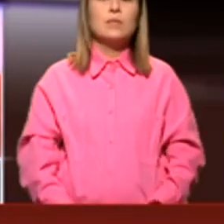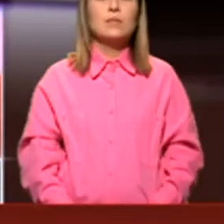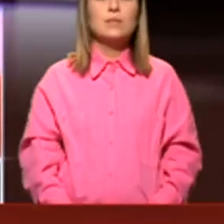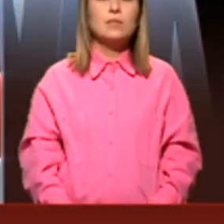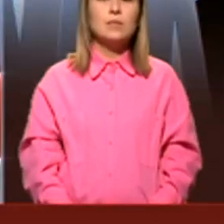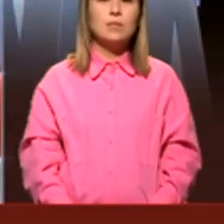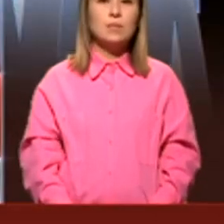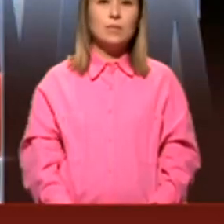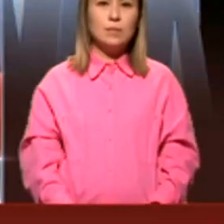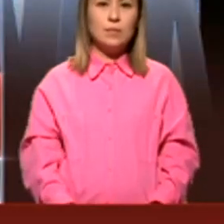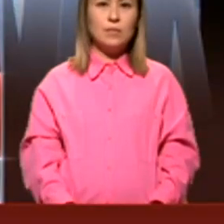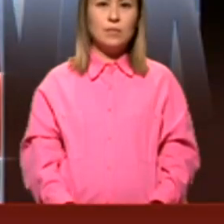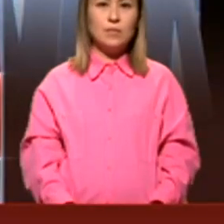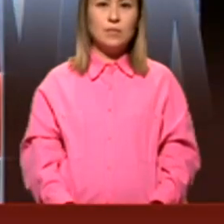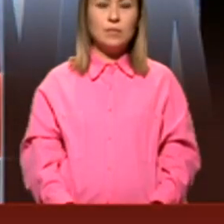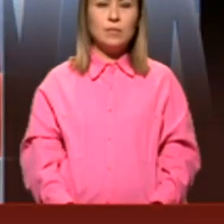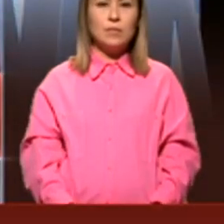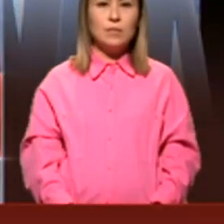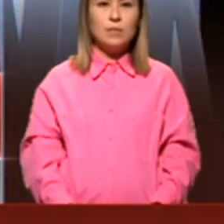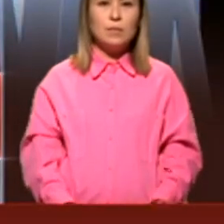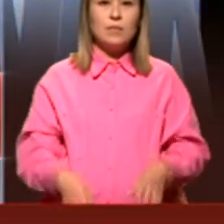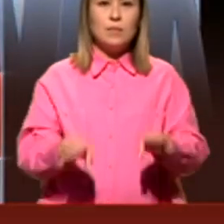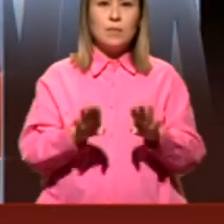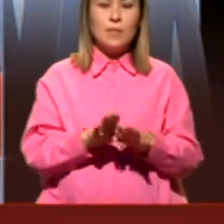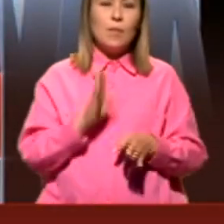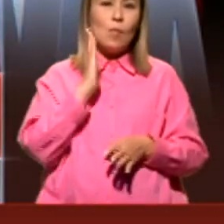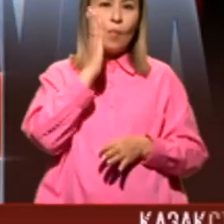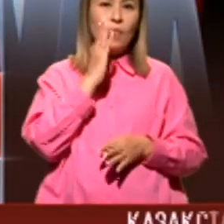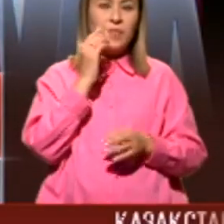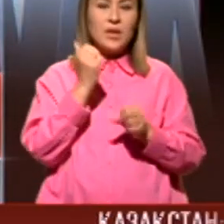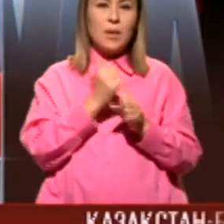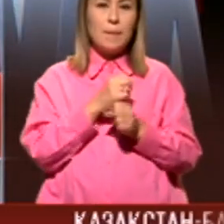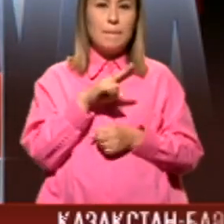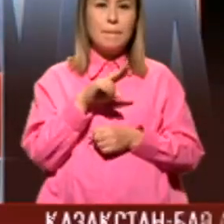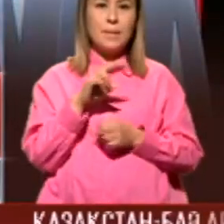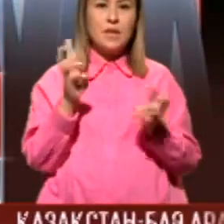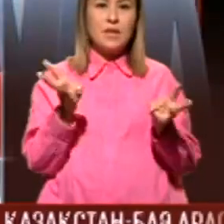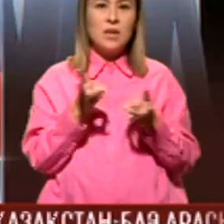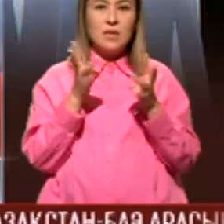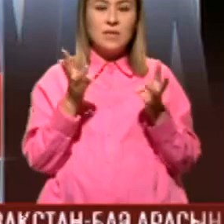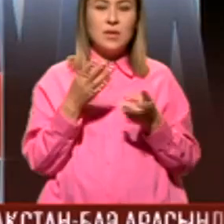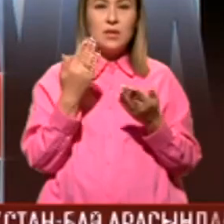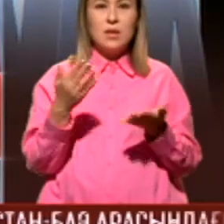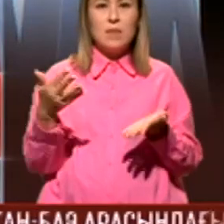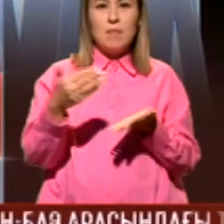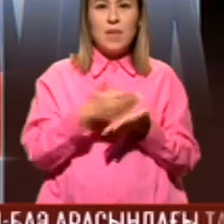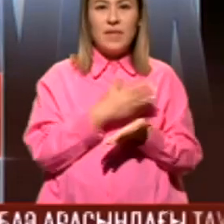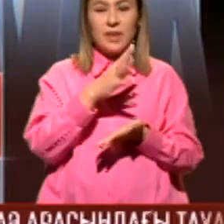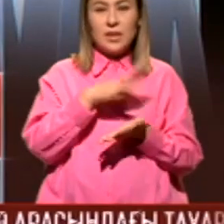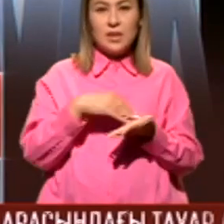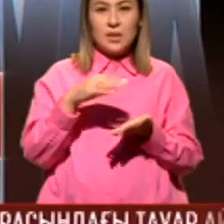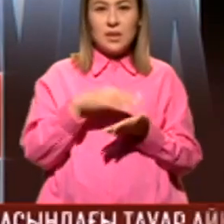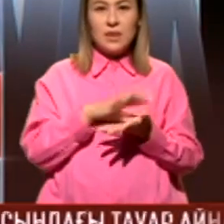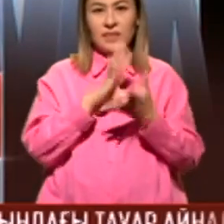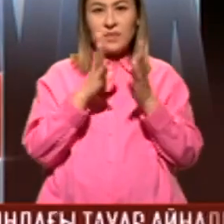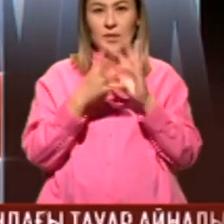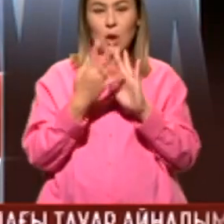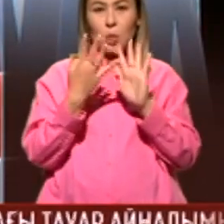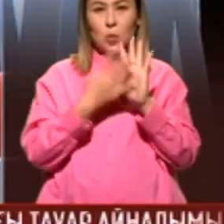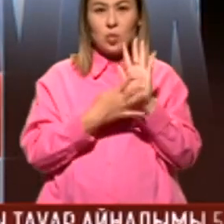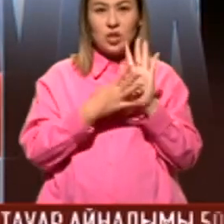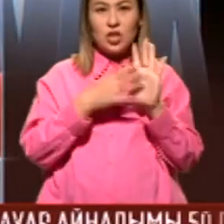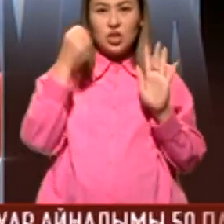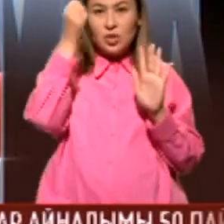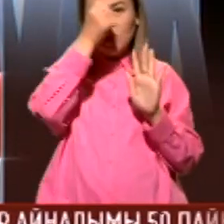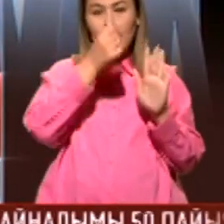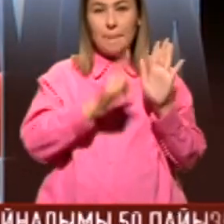ғой. Мына жерде Қарабақ жанып жатыр, ана жерде Молдовада Приднестровье жанып жатыр, мына жерде мынау болып жатыр. Біздің 90 жылдардың басын еске